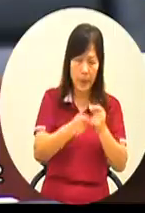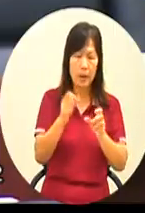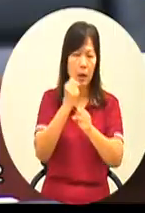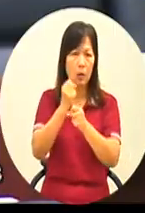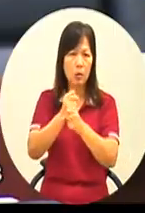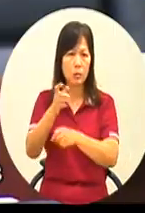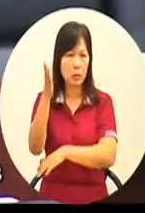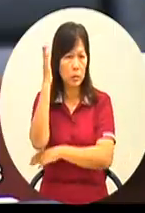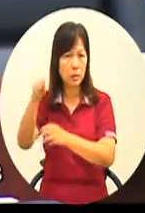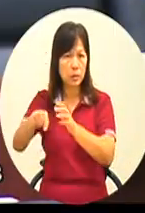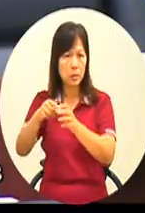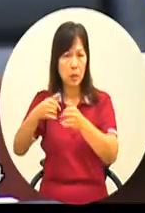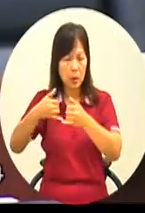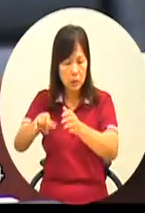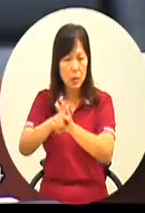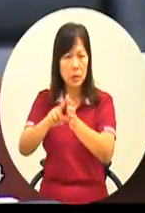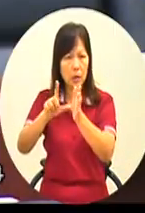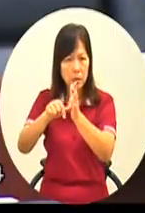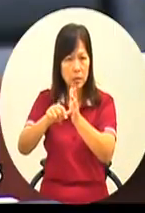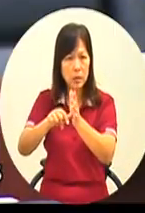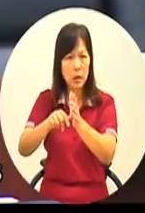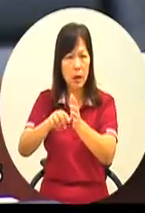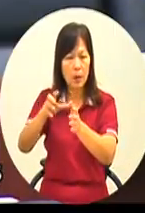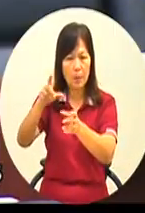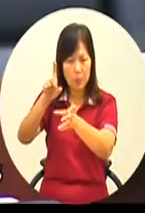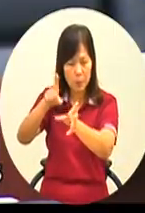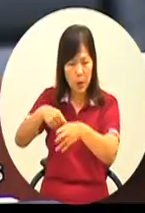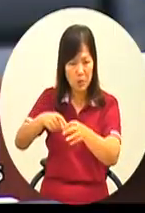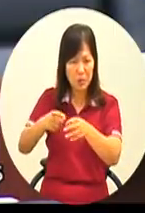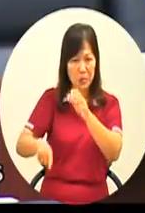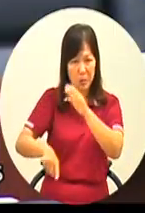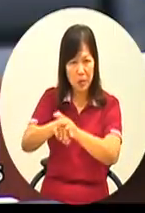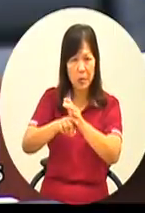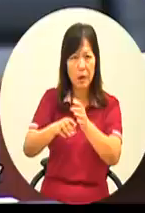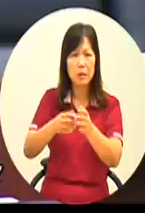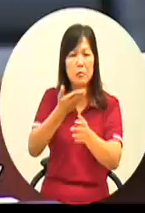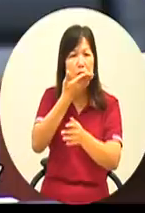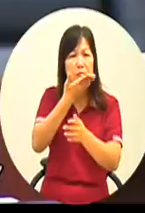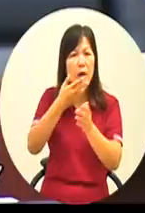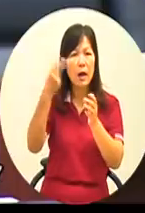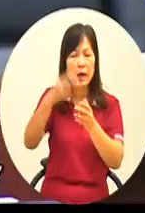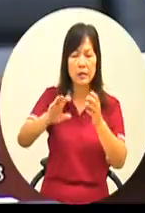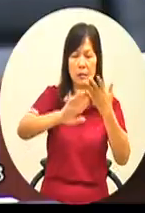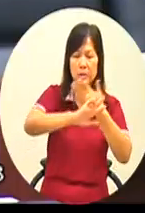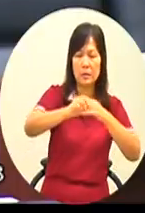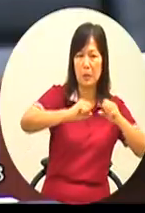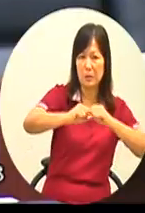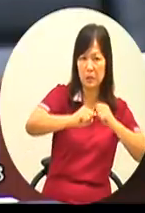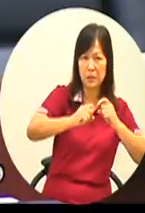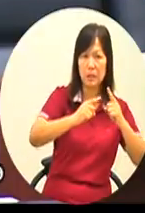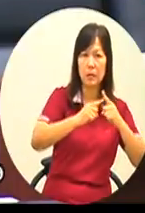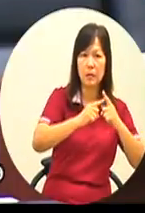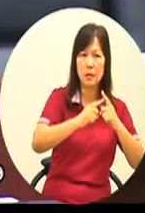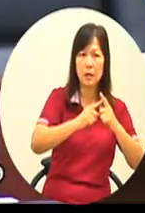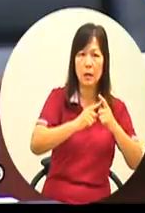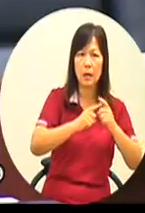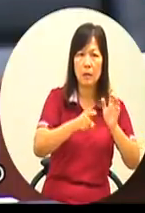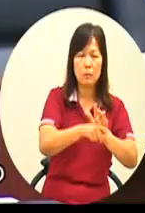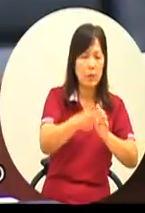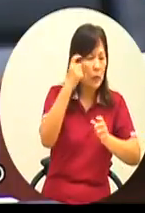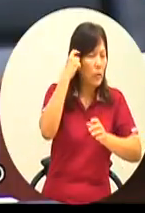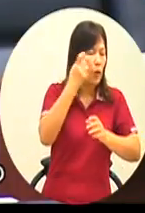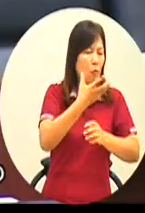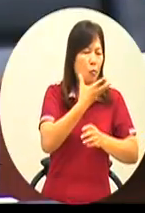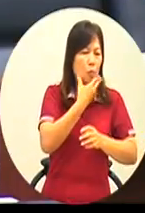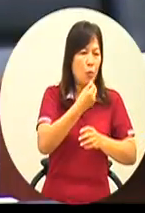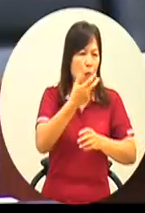时之管道或机会谋取不当利益，或取得其他竞争者无法享有之便